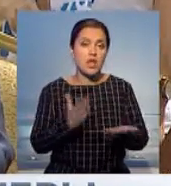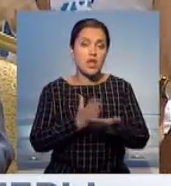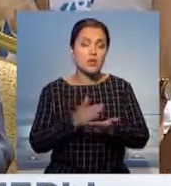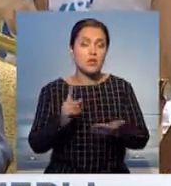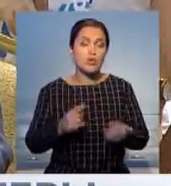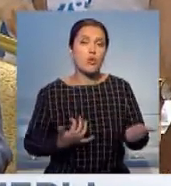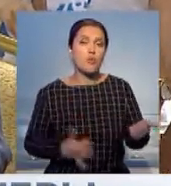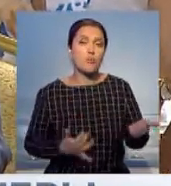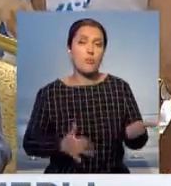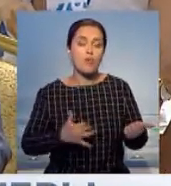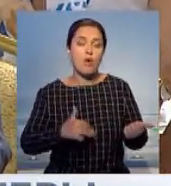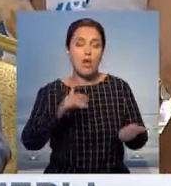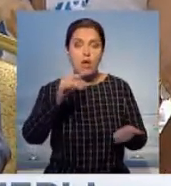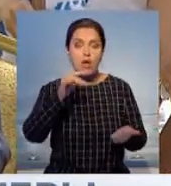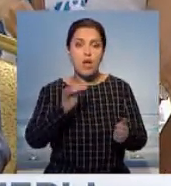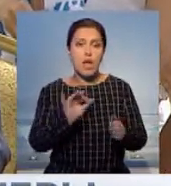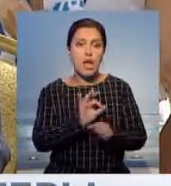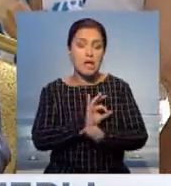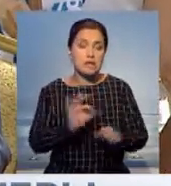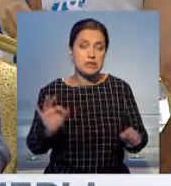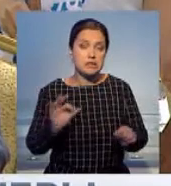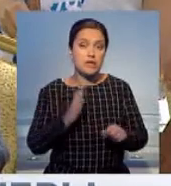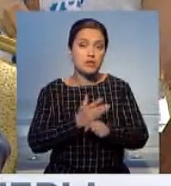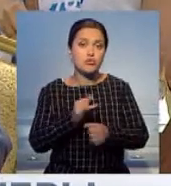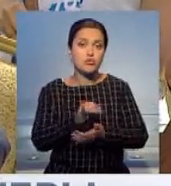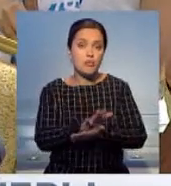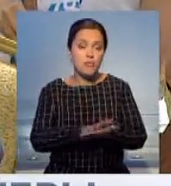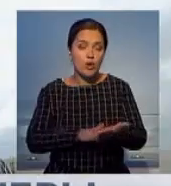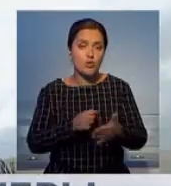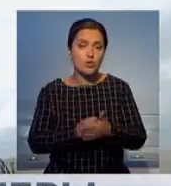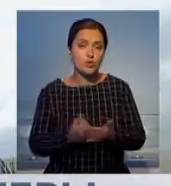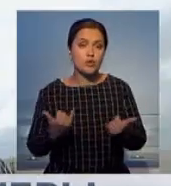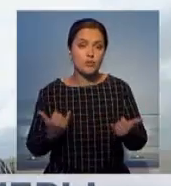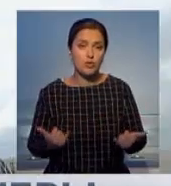их. Это благородное дело продолжается и до сих пор.